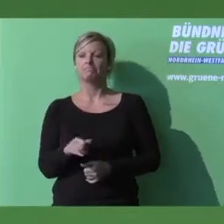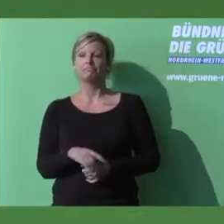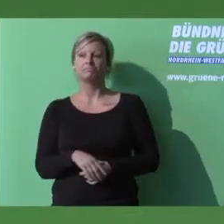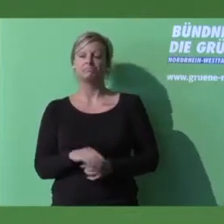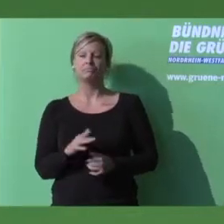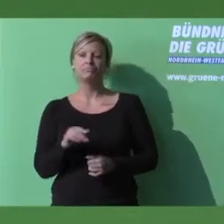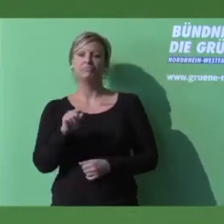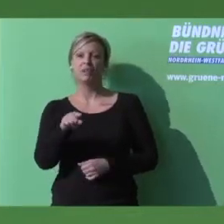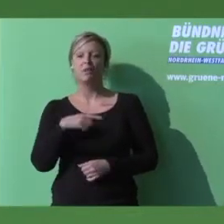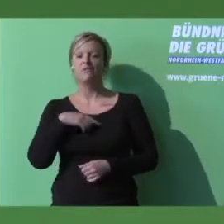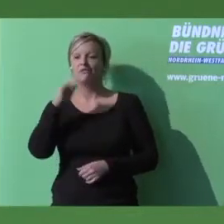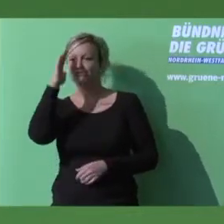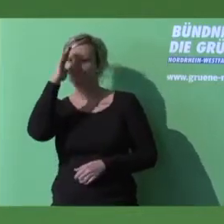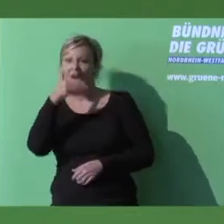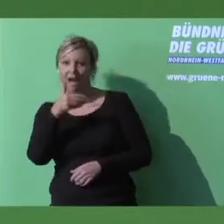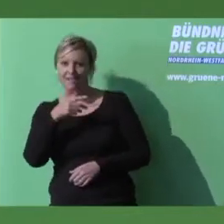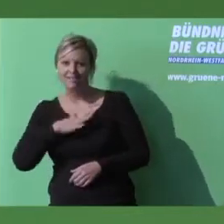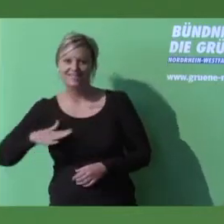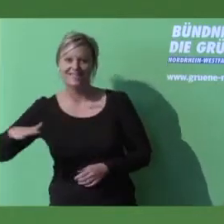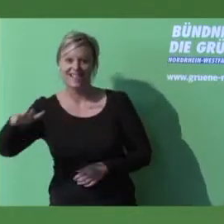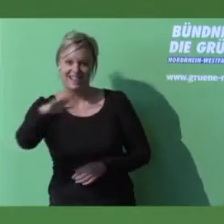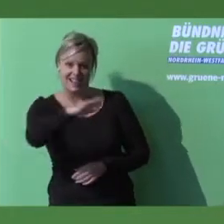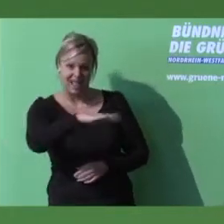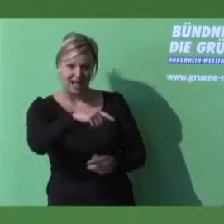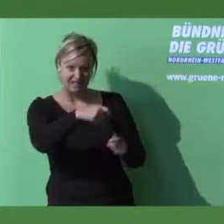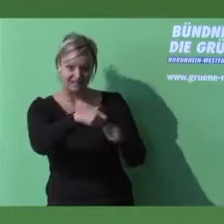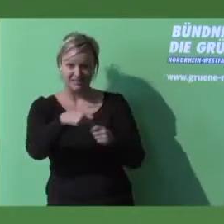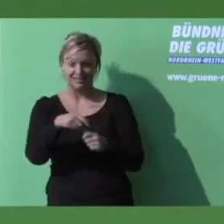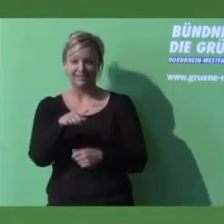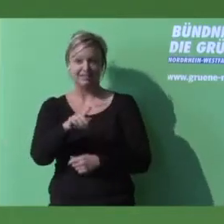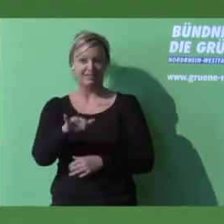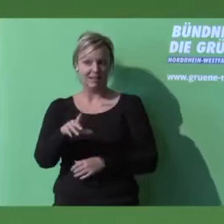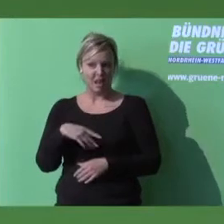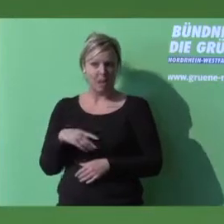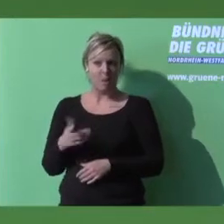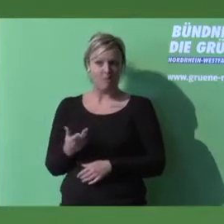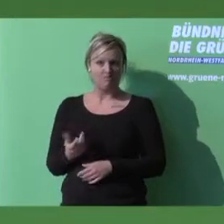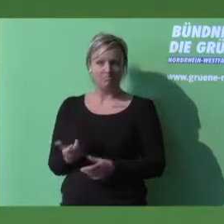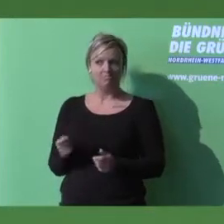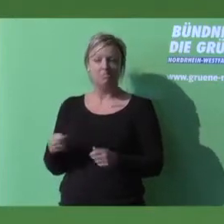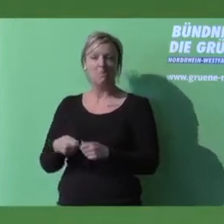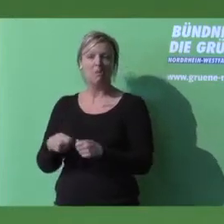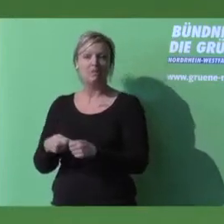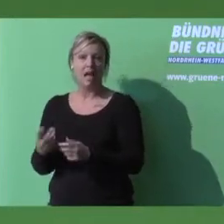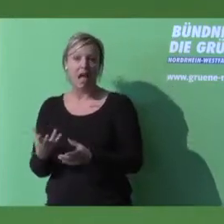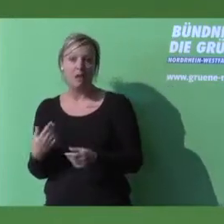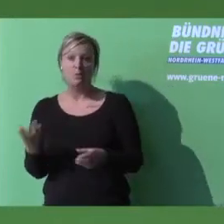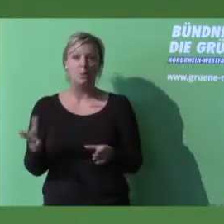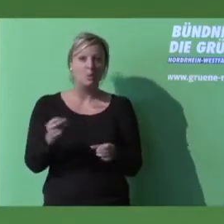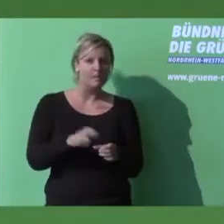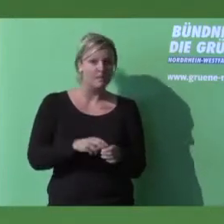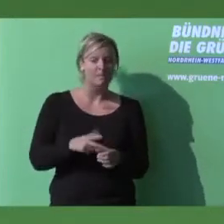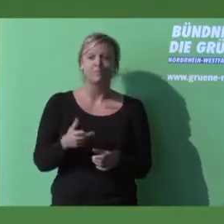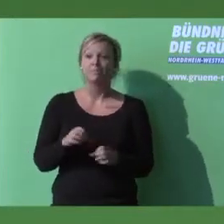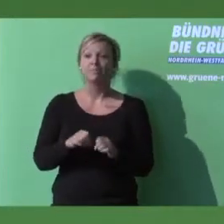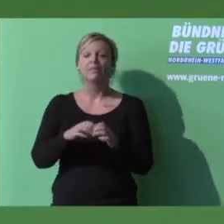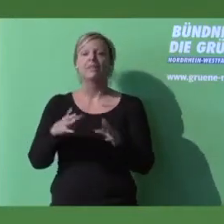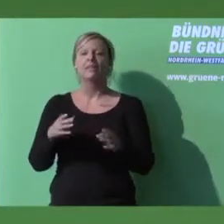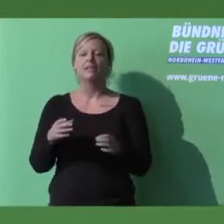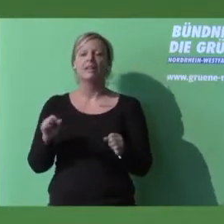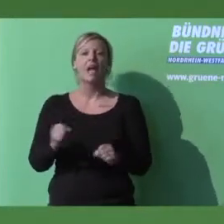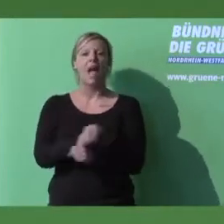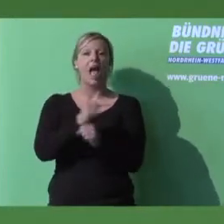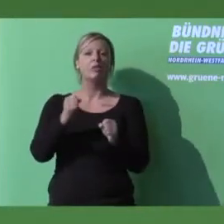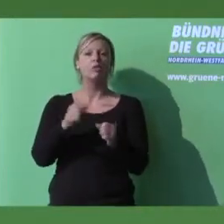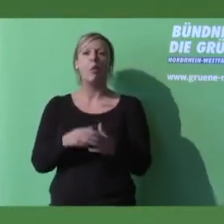Länder sich an der Beteiligung beteiligen sollten, an der Zwischenlagerung von Atommüll aus Sellafield. Und